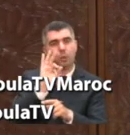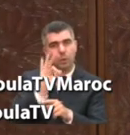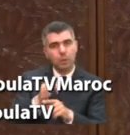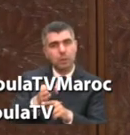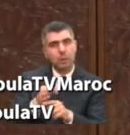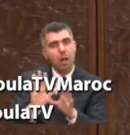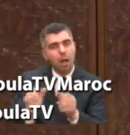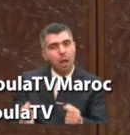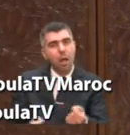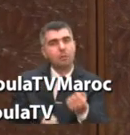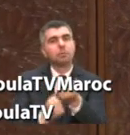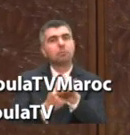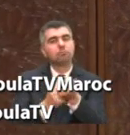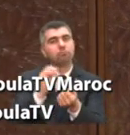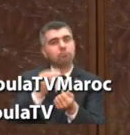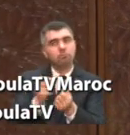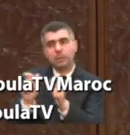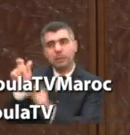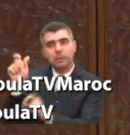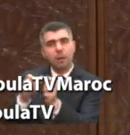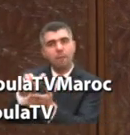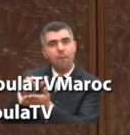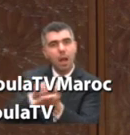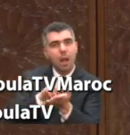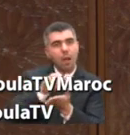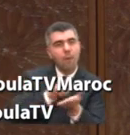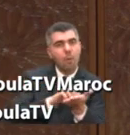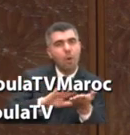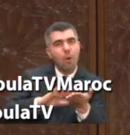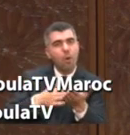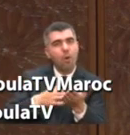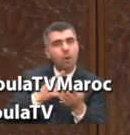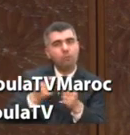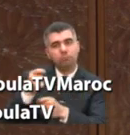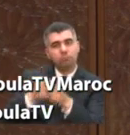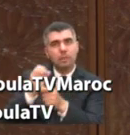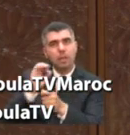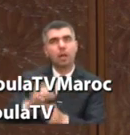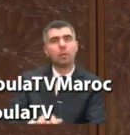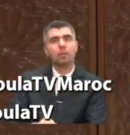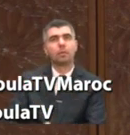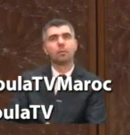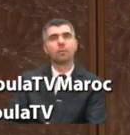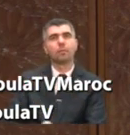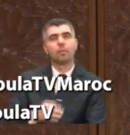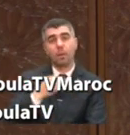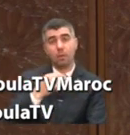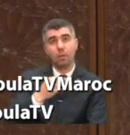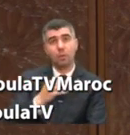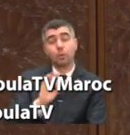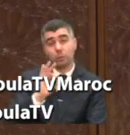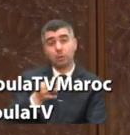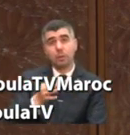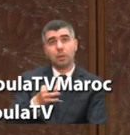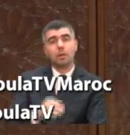هذا المنتوج هذا، وثانيا كذلك المناطق اللي تيكون فيها الاستثمار. فيعني انا